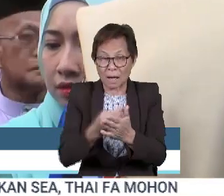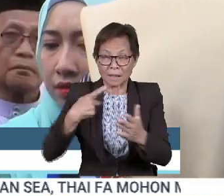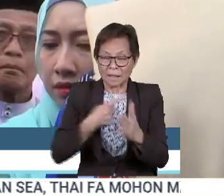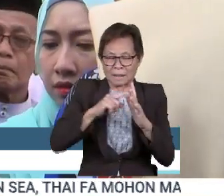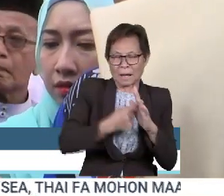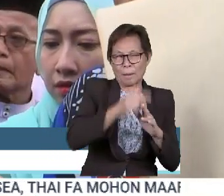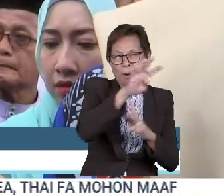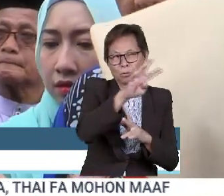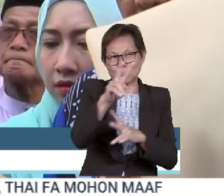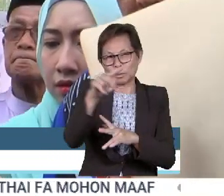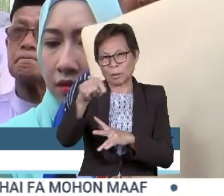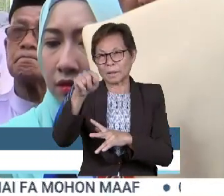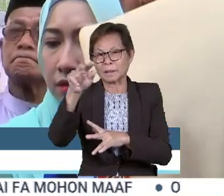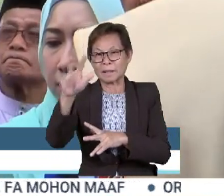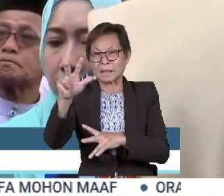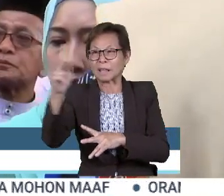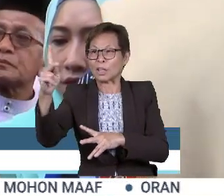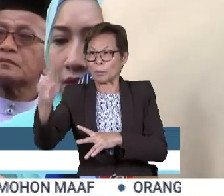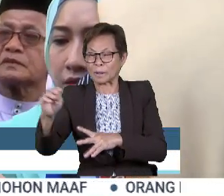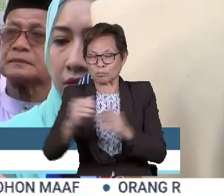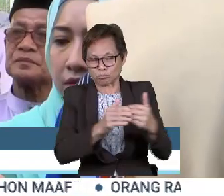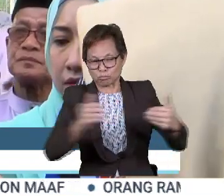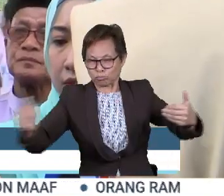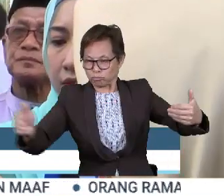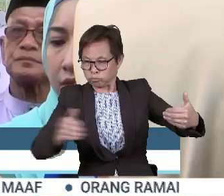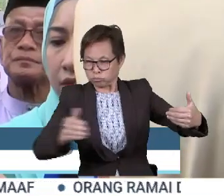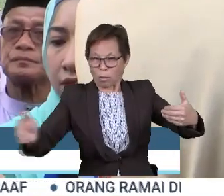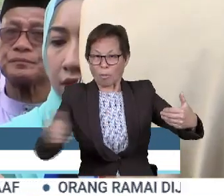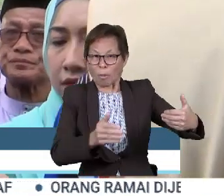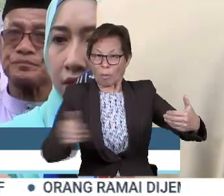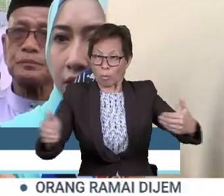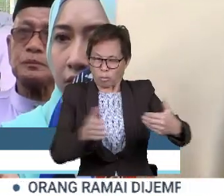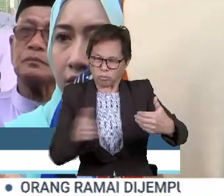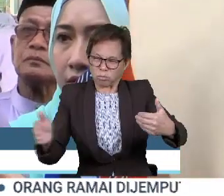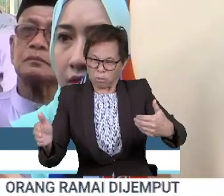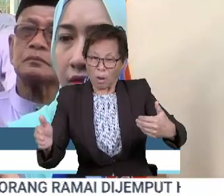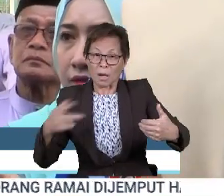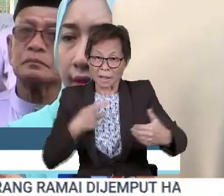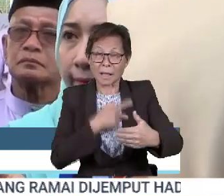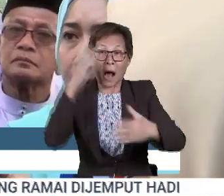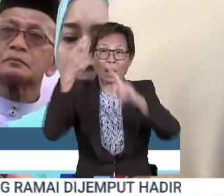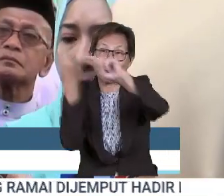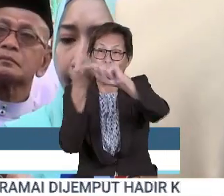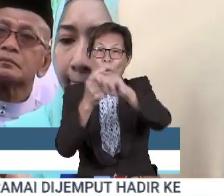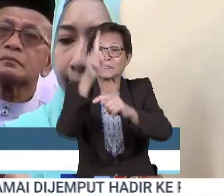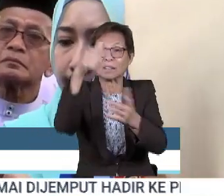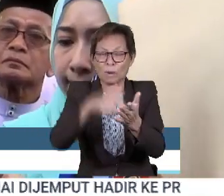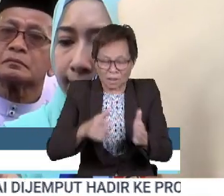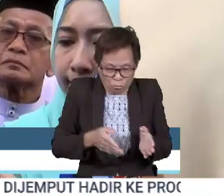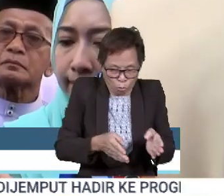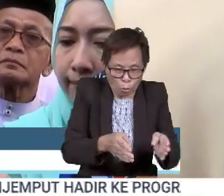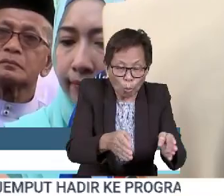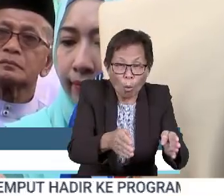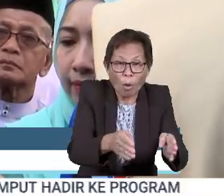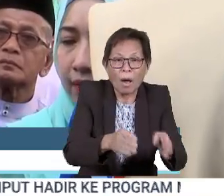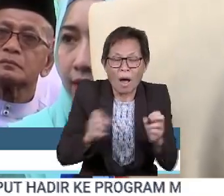42.3 kilometer. Di lebih kurang kita akan membina sebuah lagi terowong